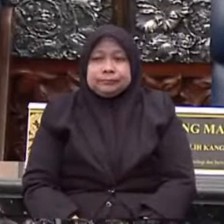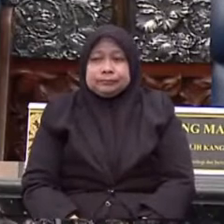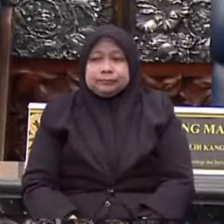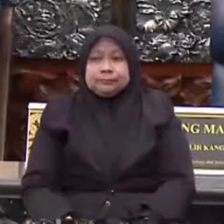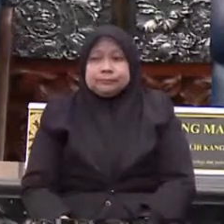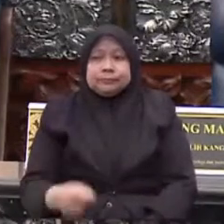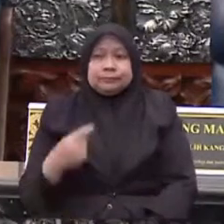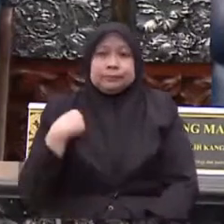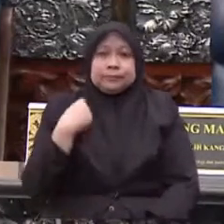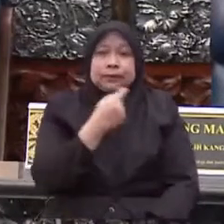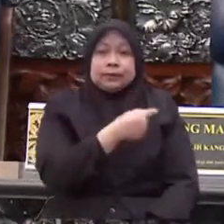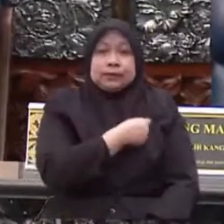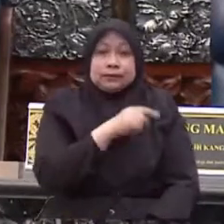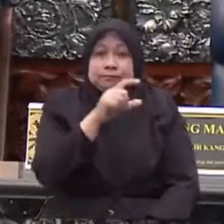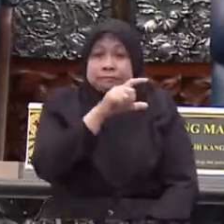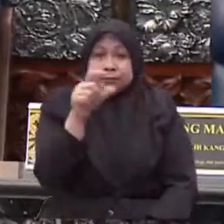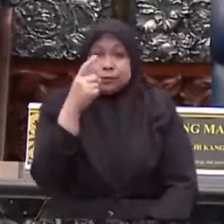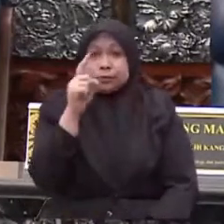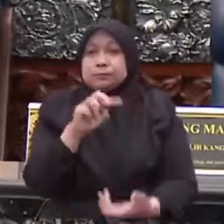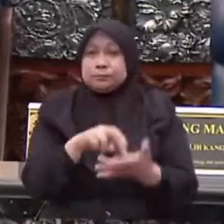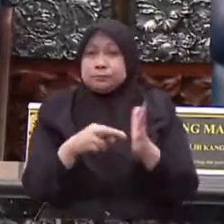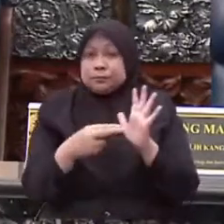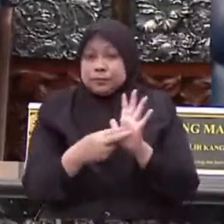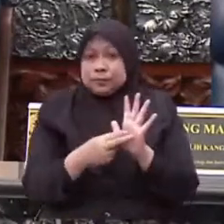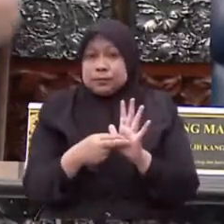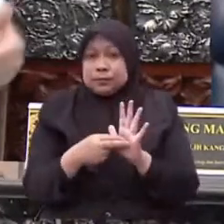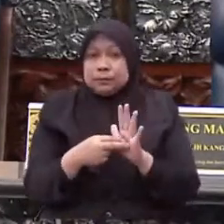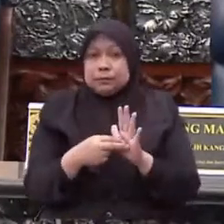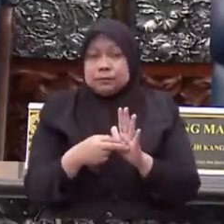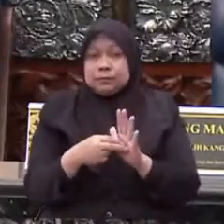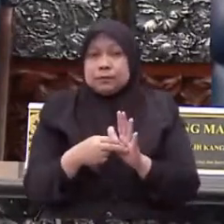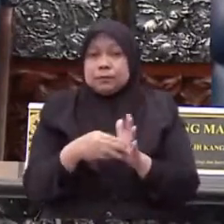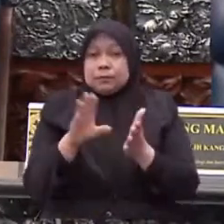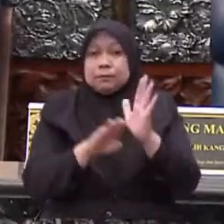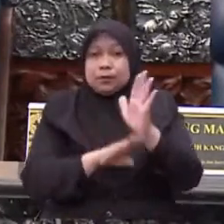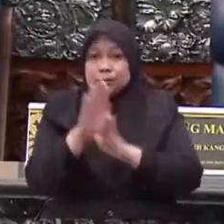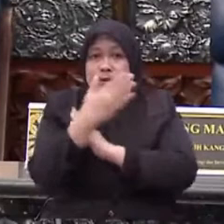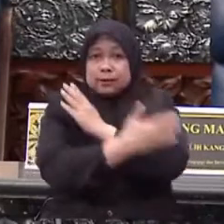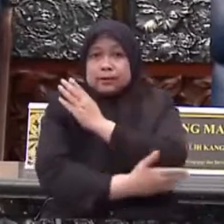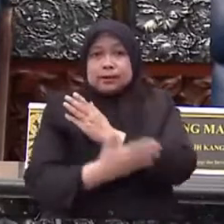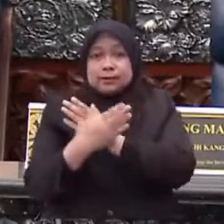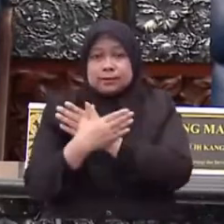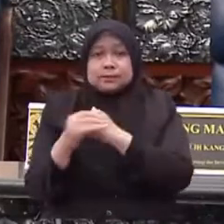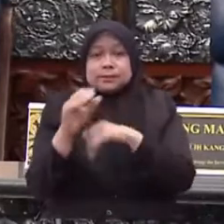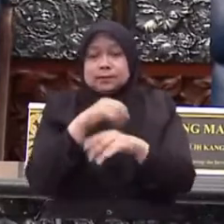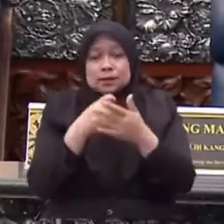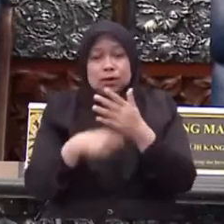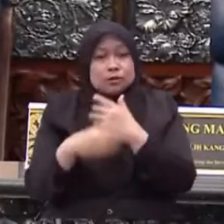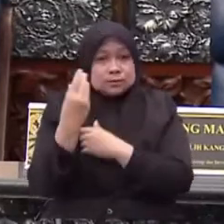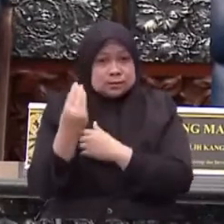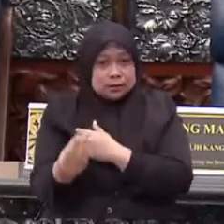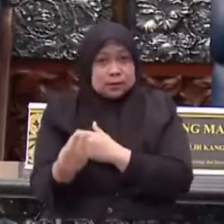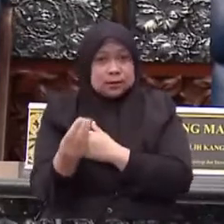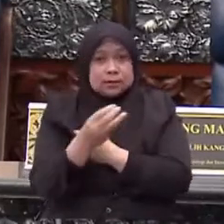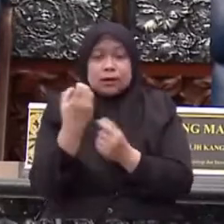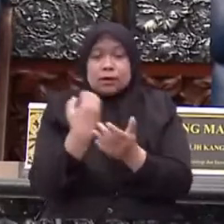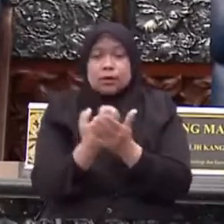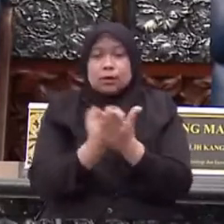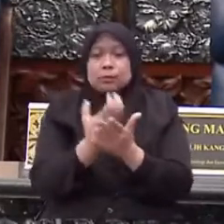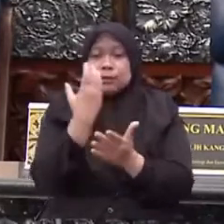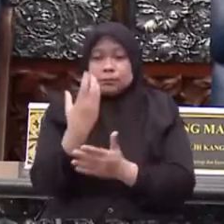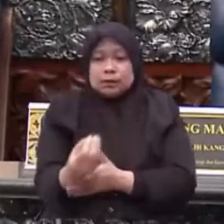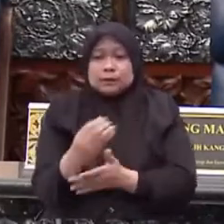kita punya bottom lain ialah untuk memastikan Kalau sebelum ini model pembangunan negara ialah pembangunan secara kos rendah ataupun ekonomi